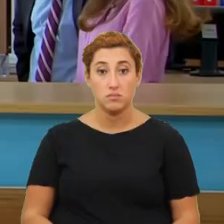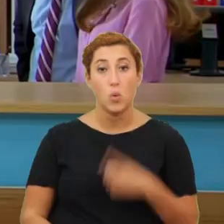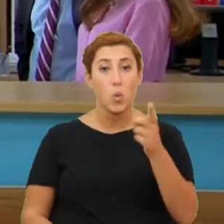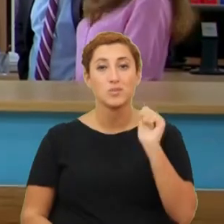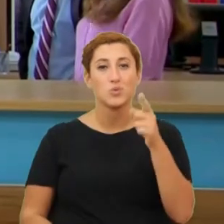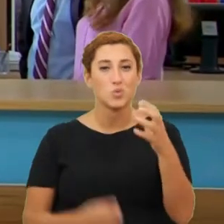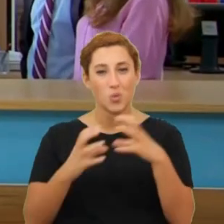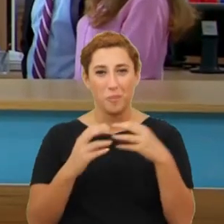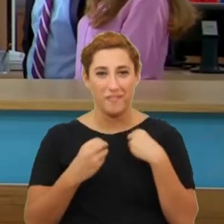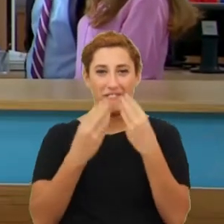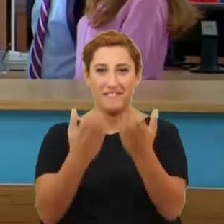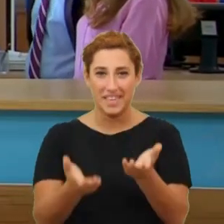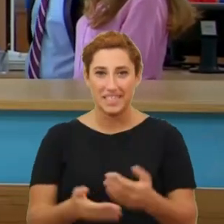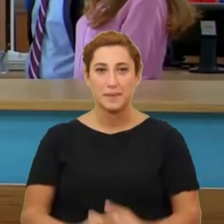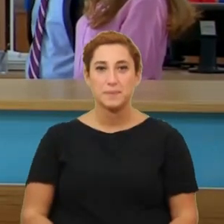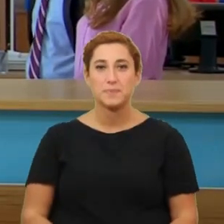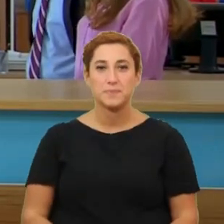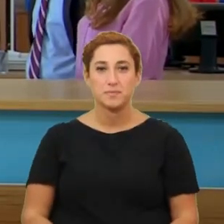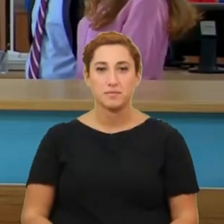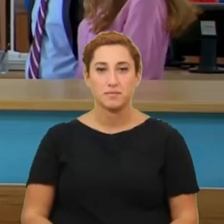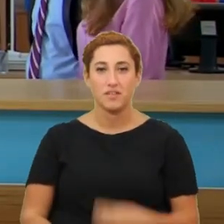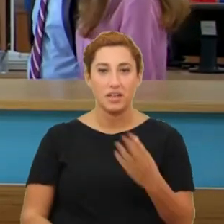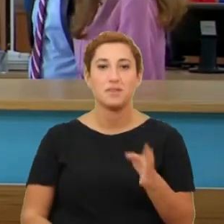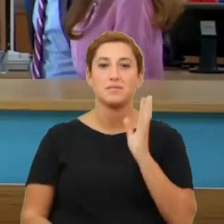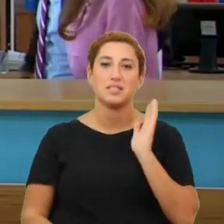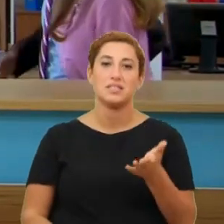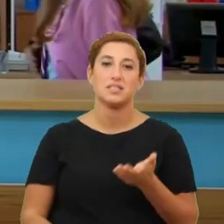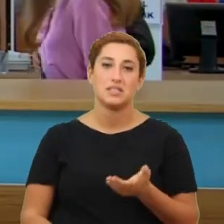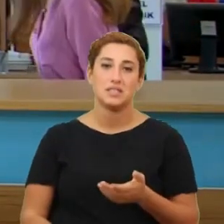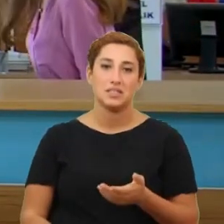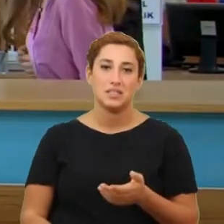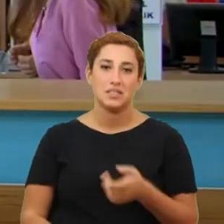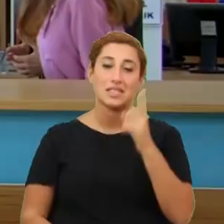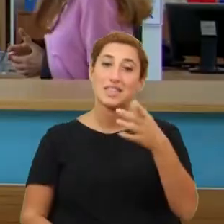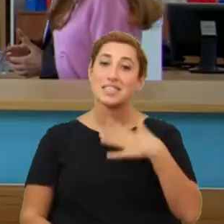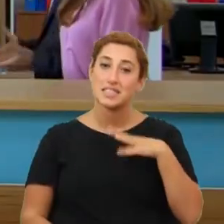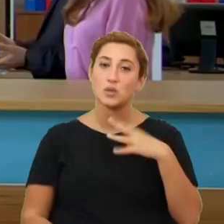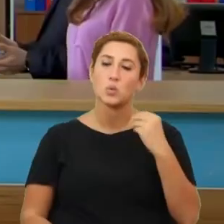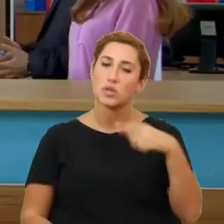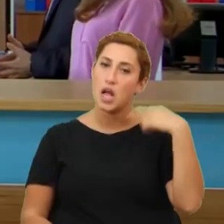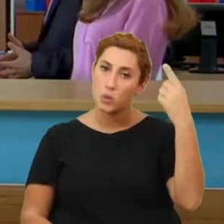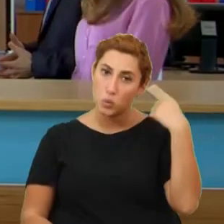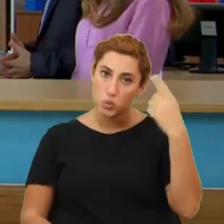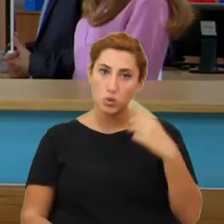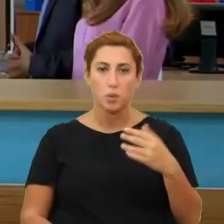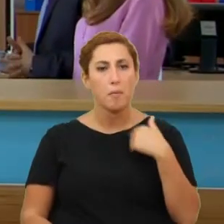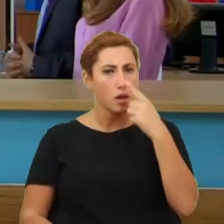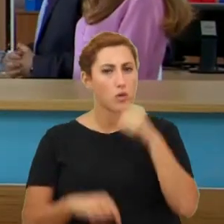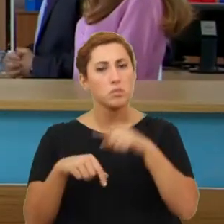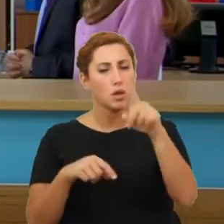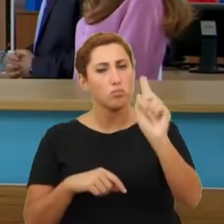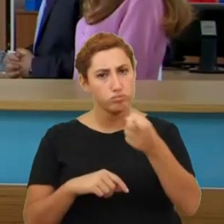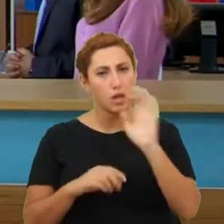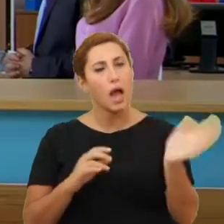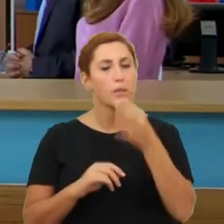O zaman şu topları ben sana şey yapayım. Vereyim şöyle. Allah Allah. Sen istersen güzelce düşün. Ben inanıyorum sen